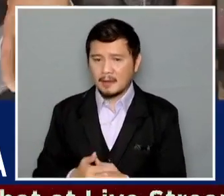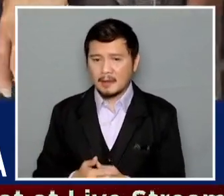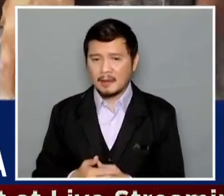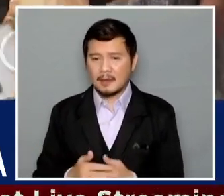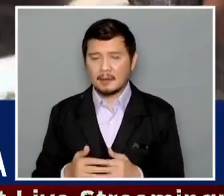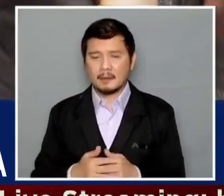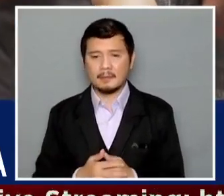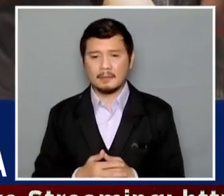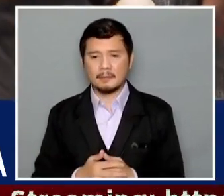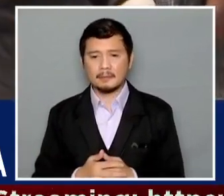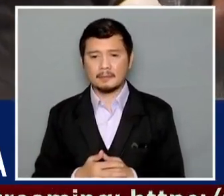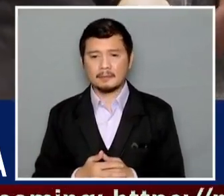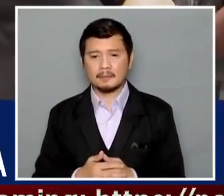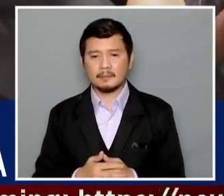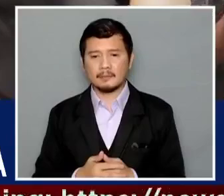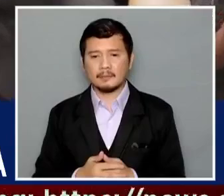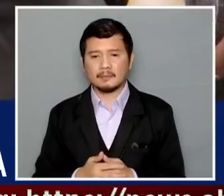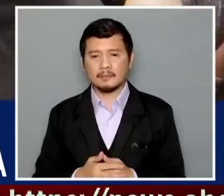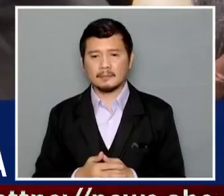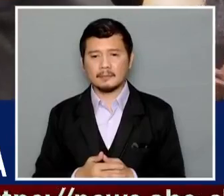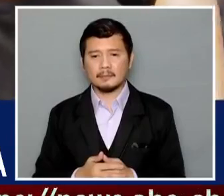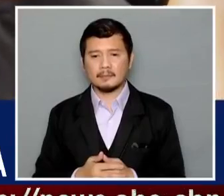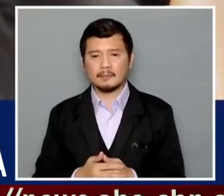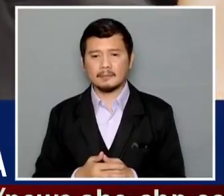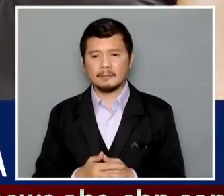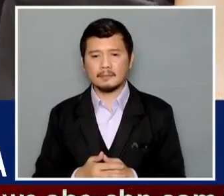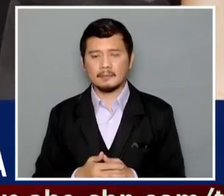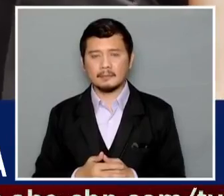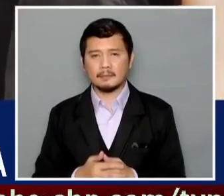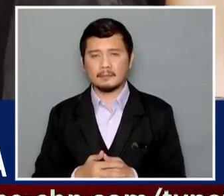Hey, finally, we're home.